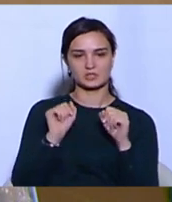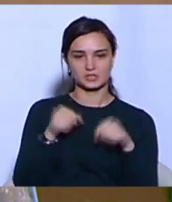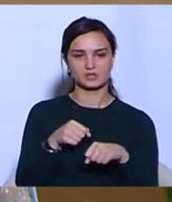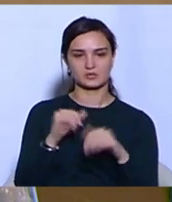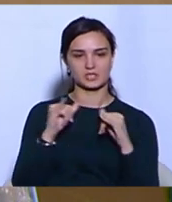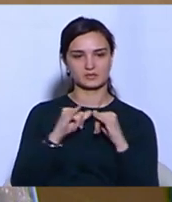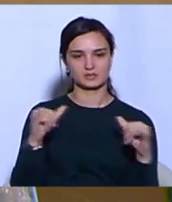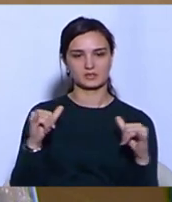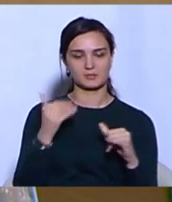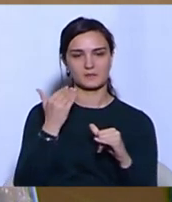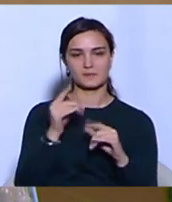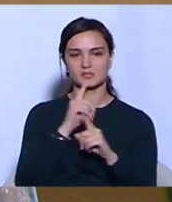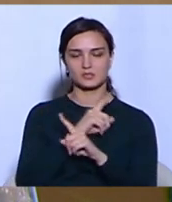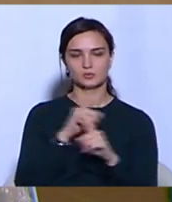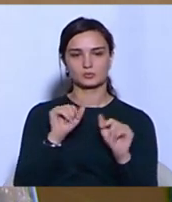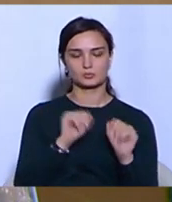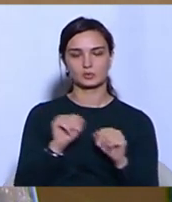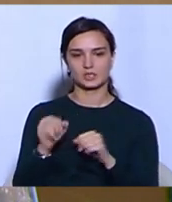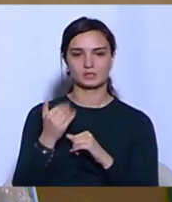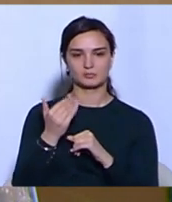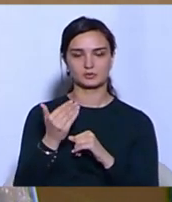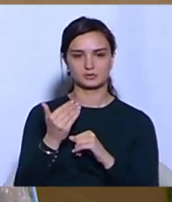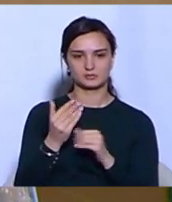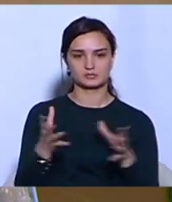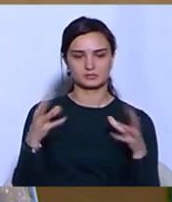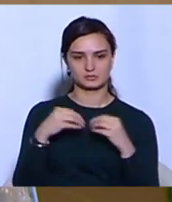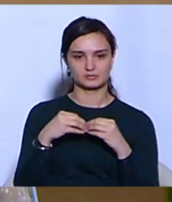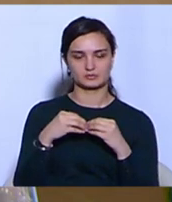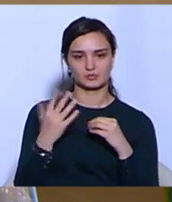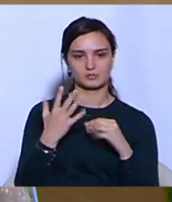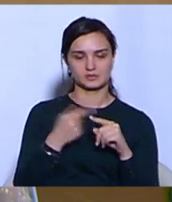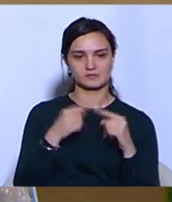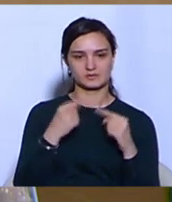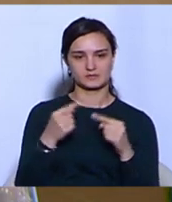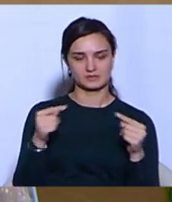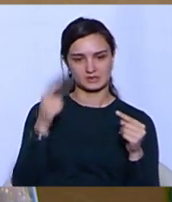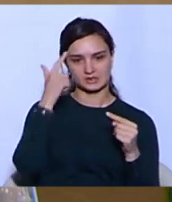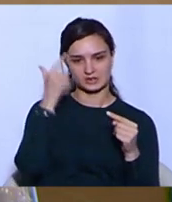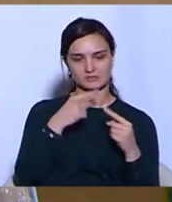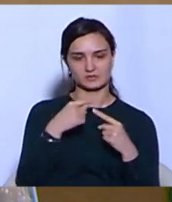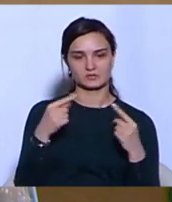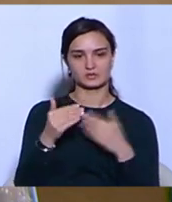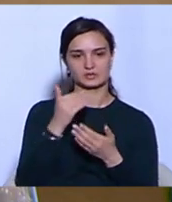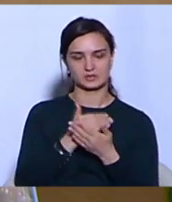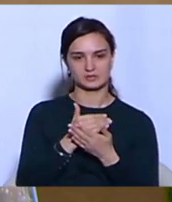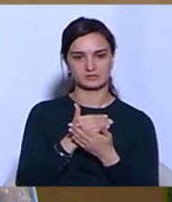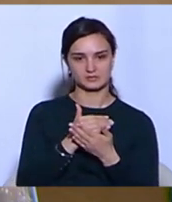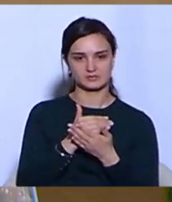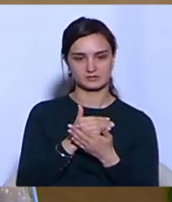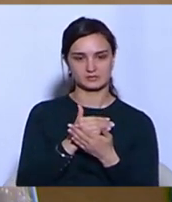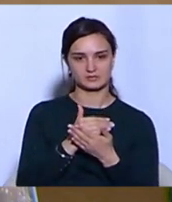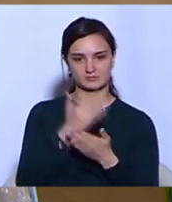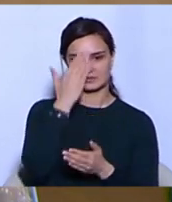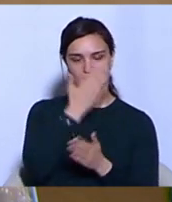შეძლოს განვითარება იმ განსაკუთრებული უნარების ხორჩსაცმა, რომელიც სხვადასხვა ნიჭის, სხვადასხვა შედეგების სახით